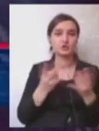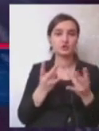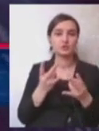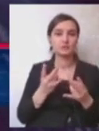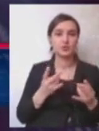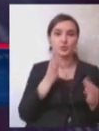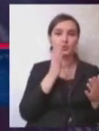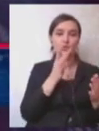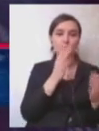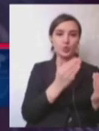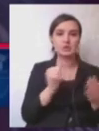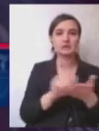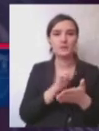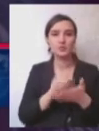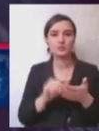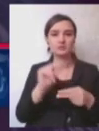ფორმალობა, ოფიციალური